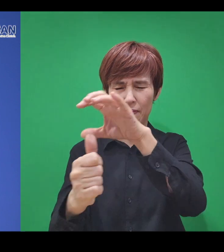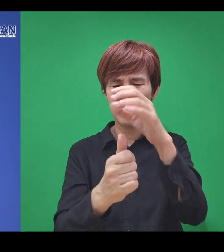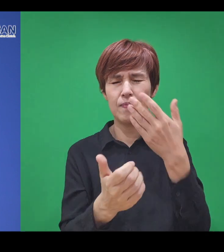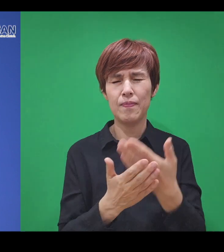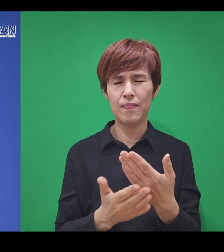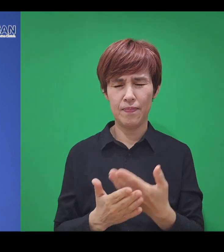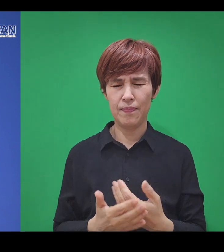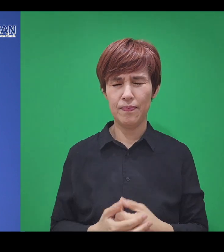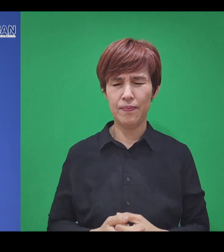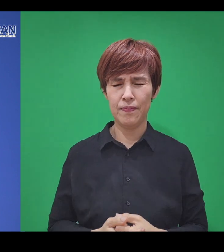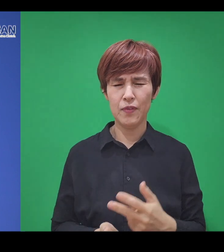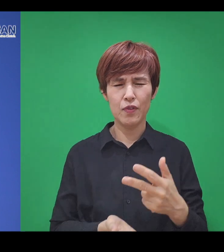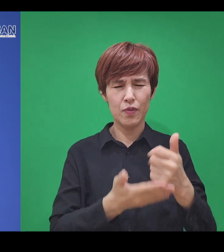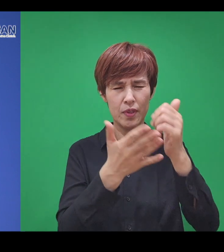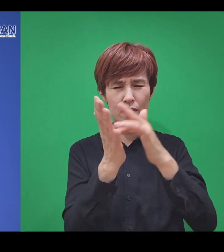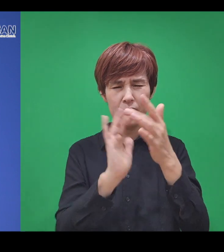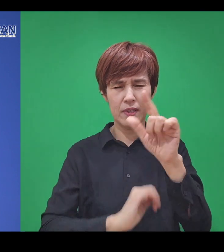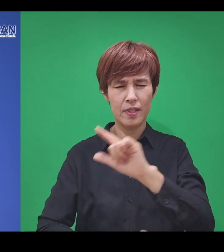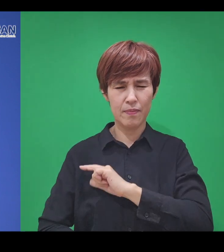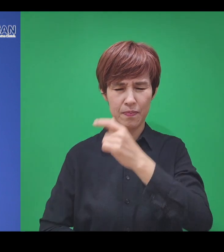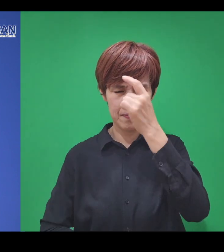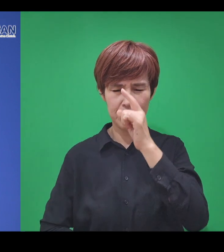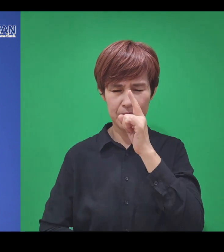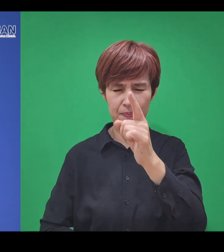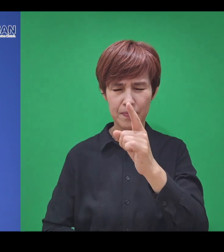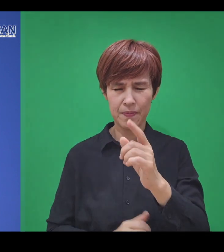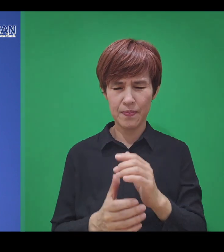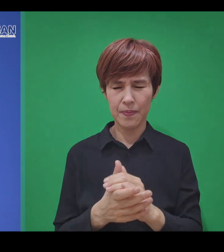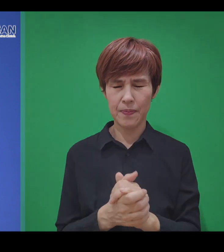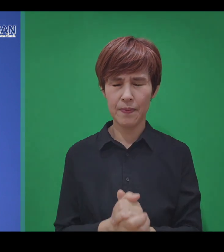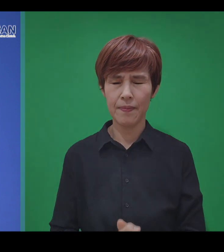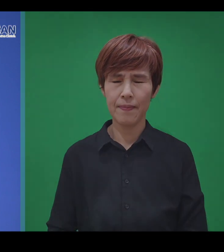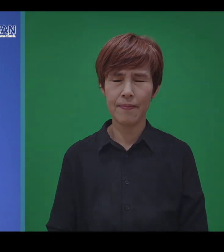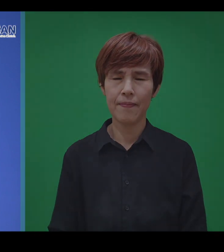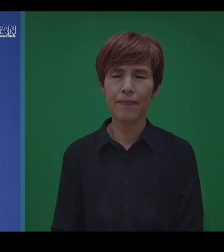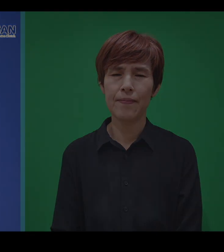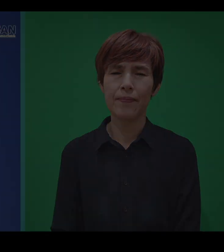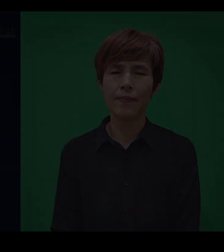지켜주시옵소서. 주 예수님의 이름으로 기도하옵나이다. 아멘.